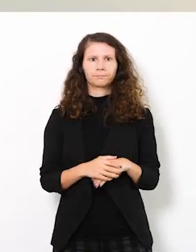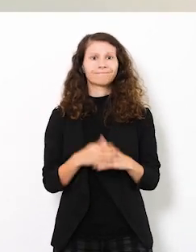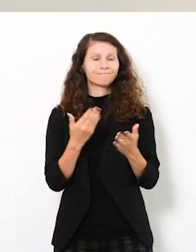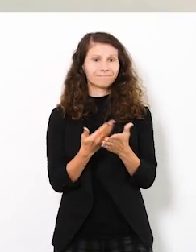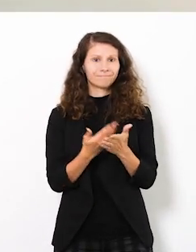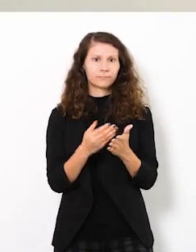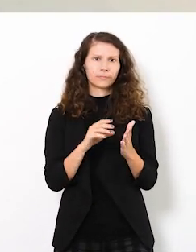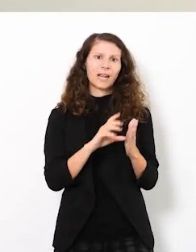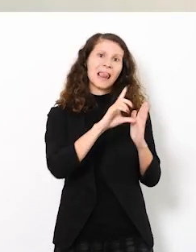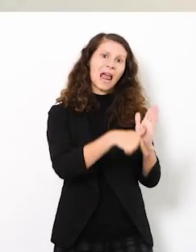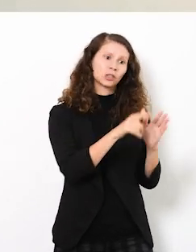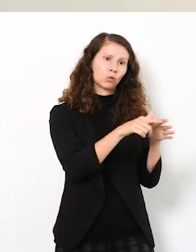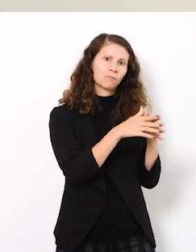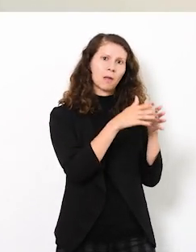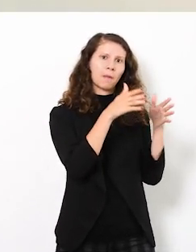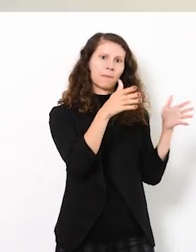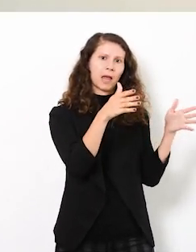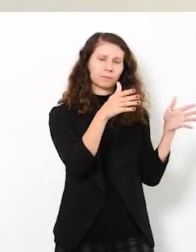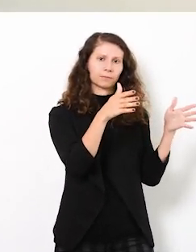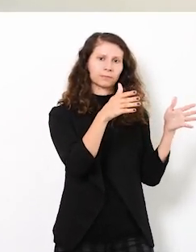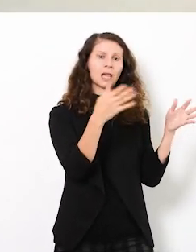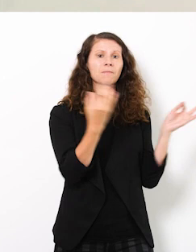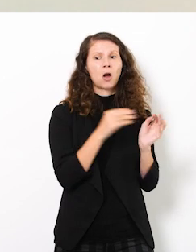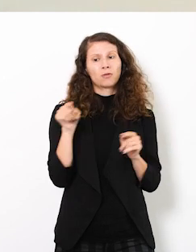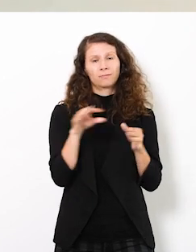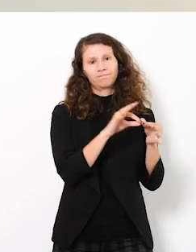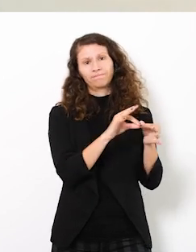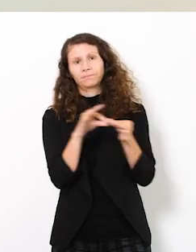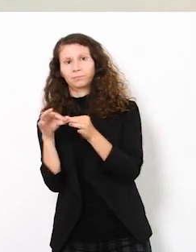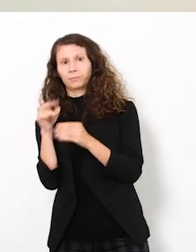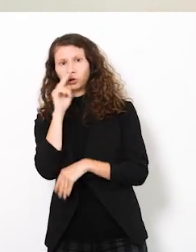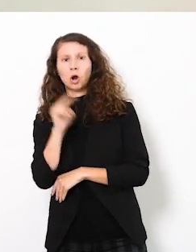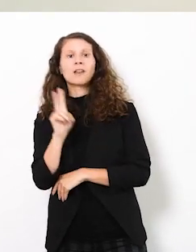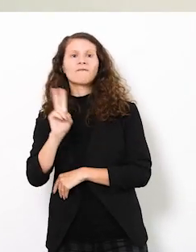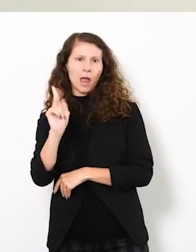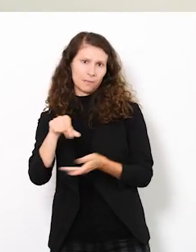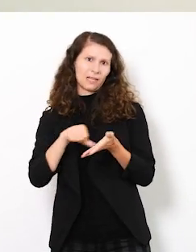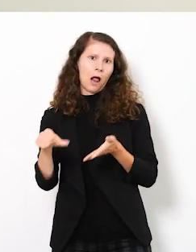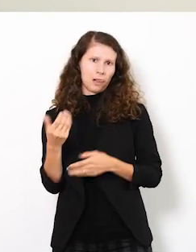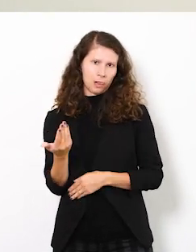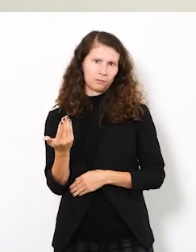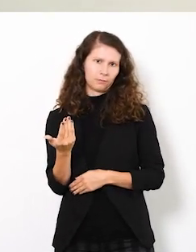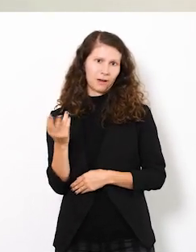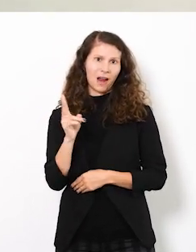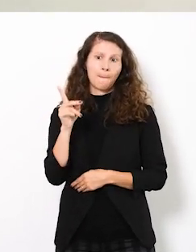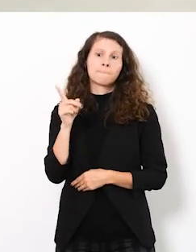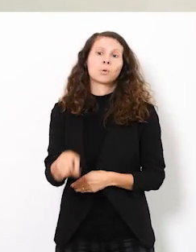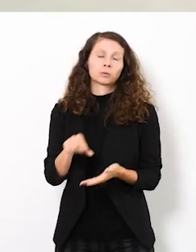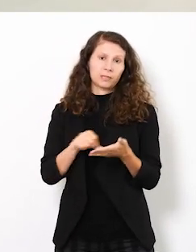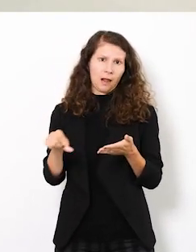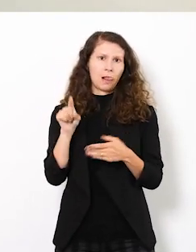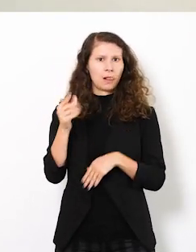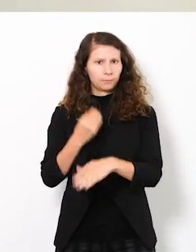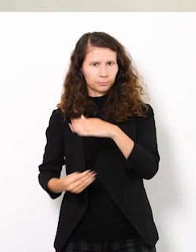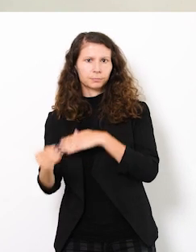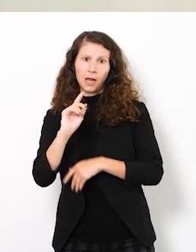von Leistungen auf der einen Seite immer auch aus der Perspektive derjenigen betrachten, die sie bezahlen müssen. Aus dem Grund wollen